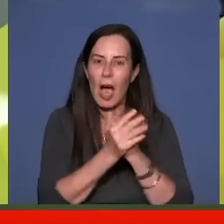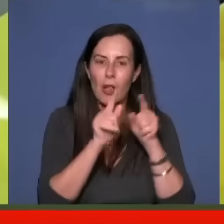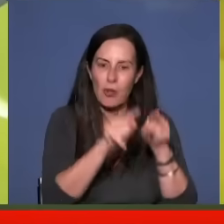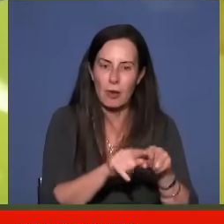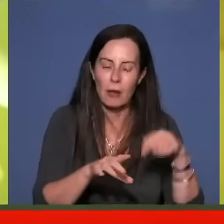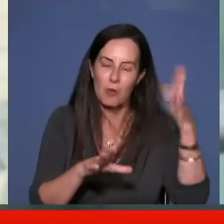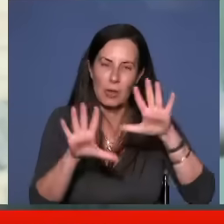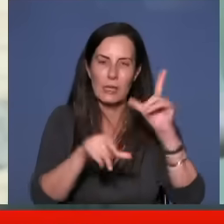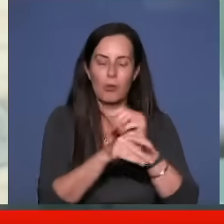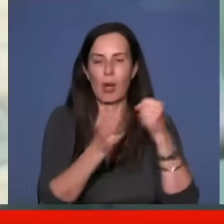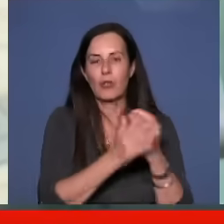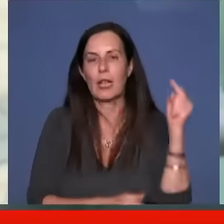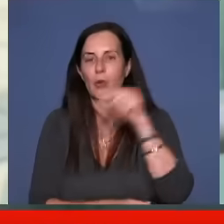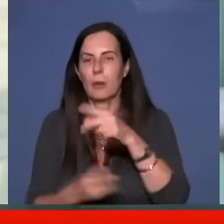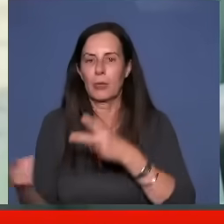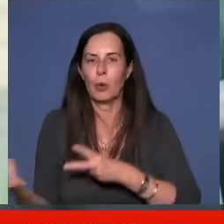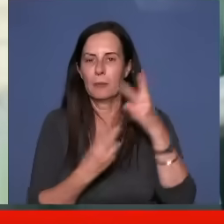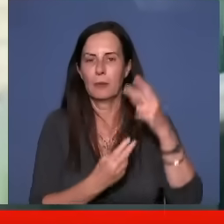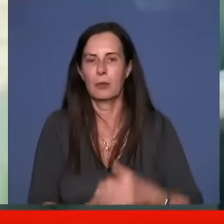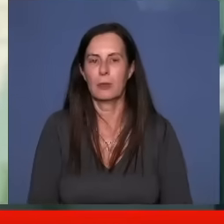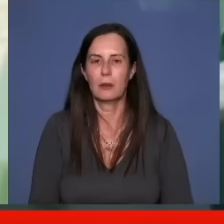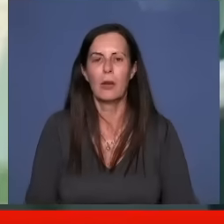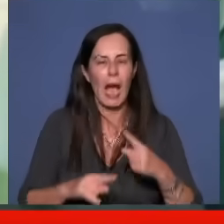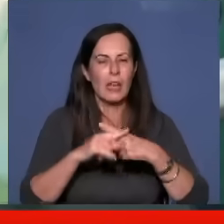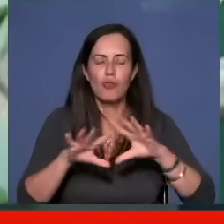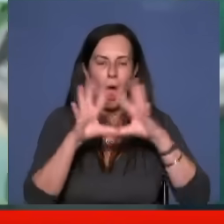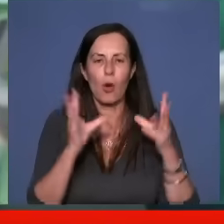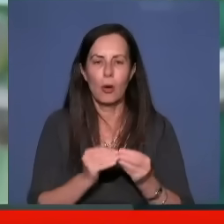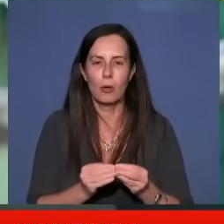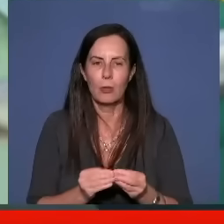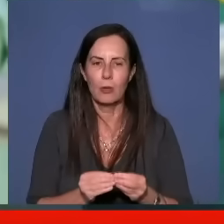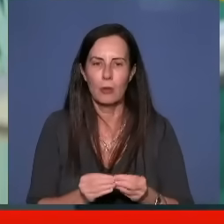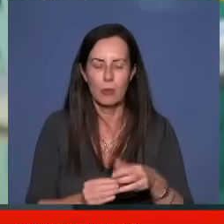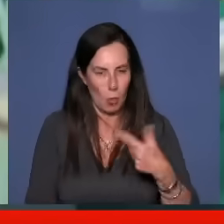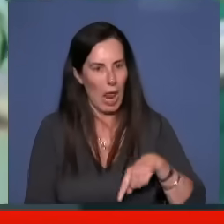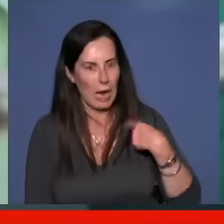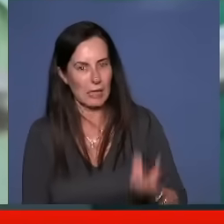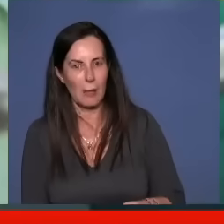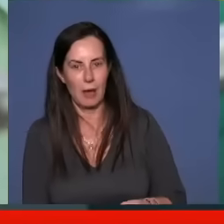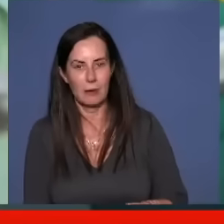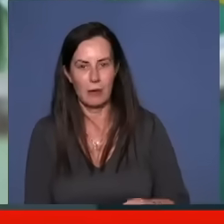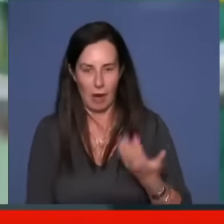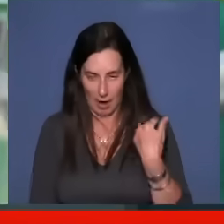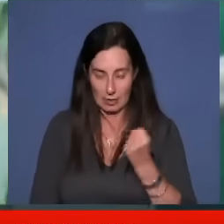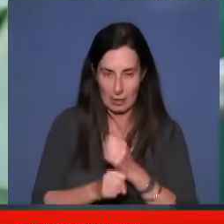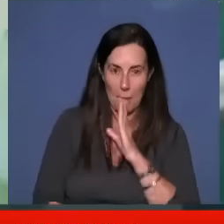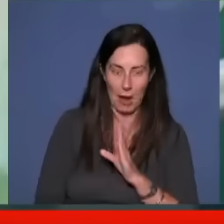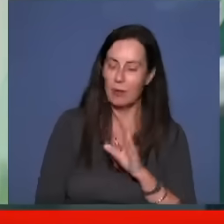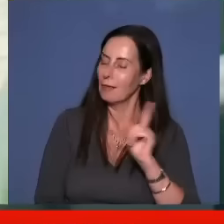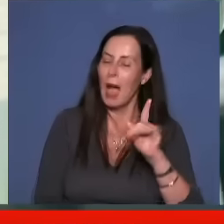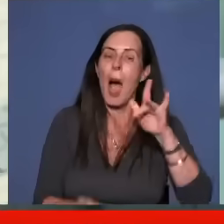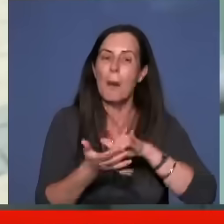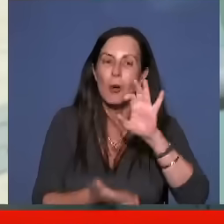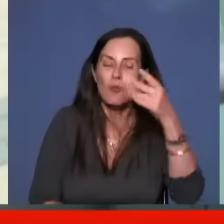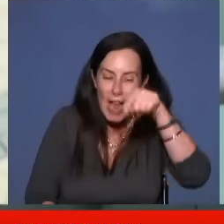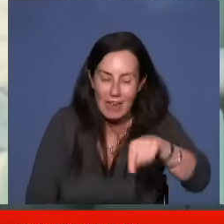ועוד 10 דקות עד כולה. חצי שעה נגיד. וואי. 12 דקות ברוך. הייתי בעייתי. הייתי